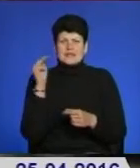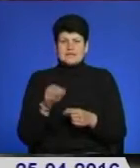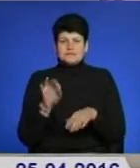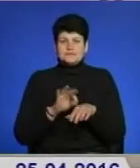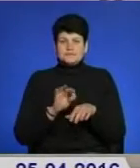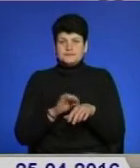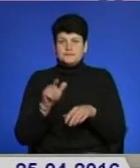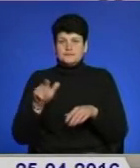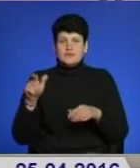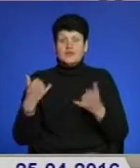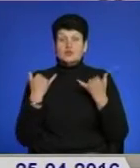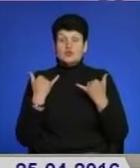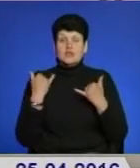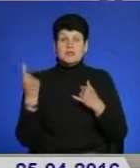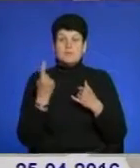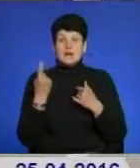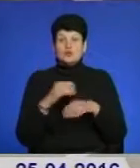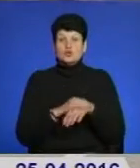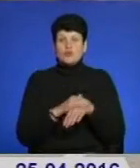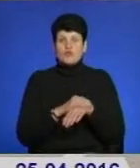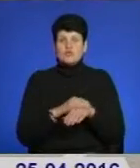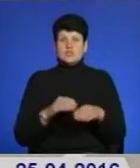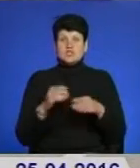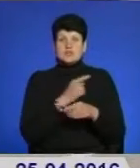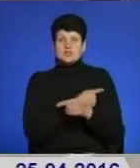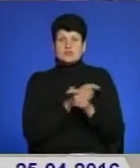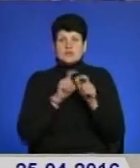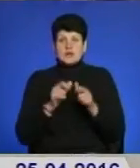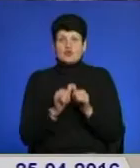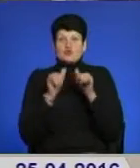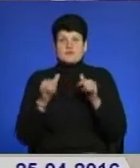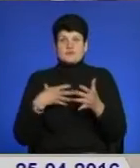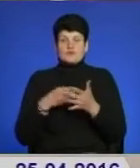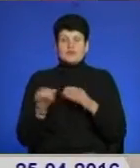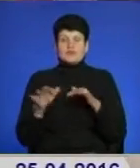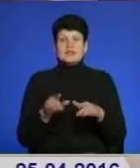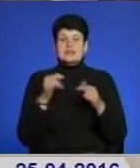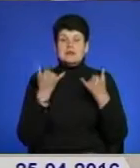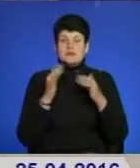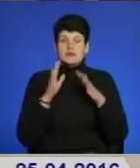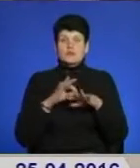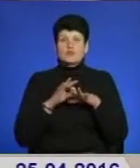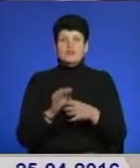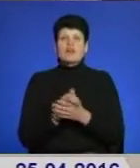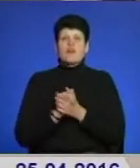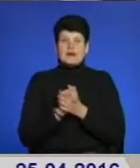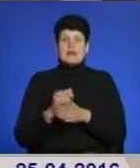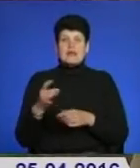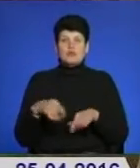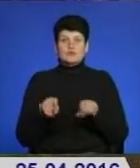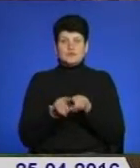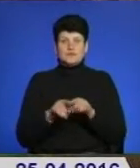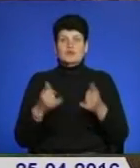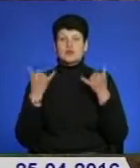потерпілих. Нині перший добровольчий мобільний шпиталь розширив свою діяльність. Відтепер вона здійснюватиметься і в мирних регіонах.